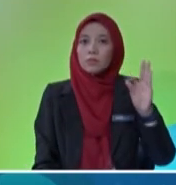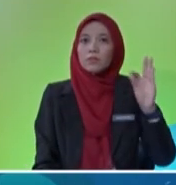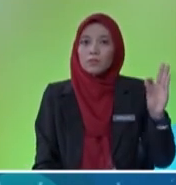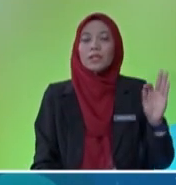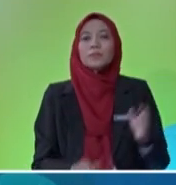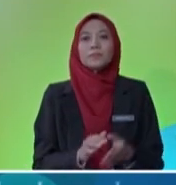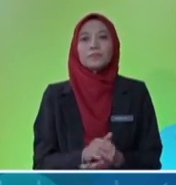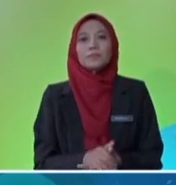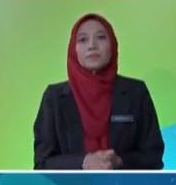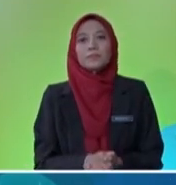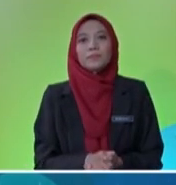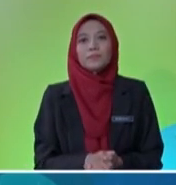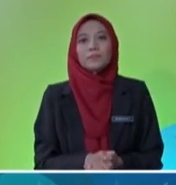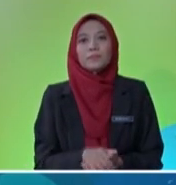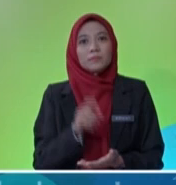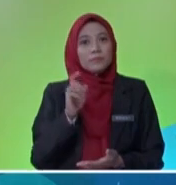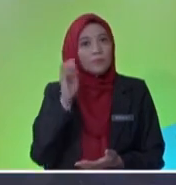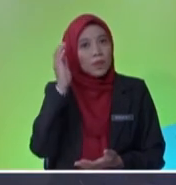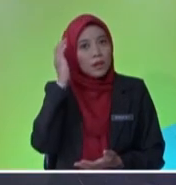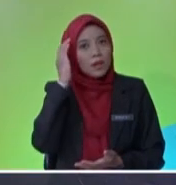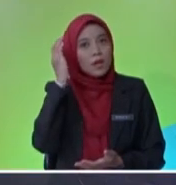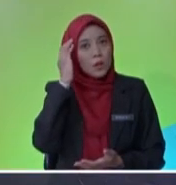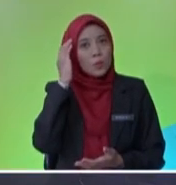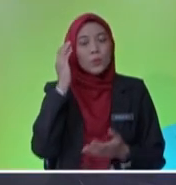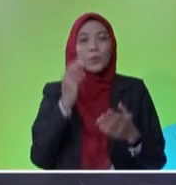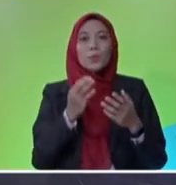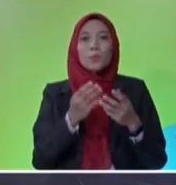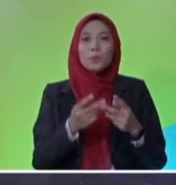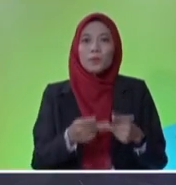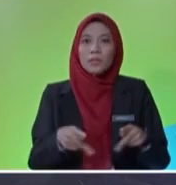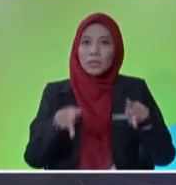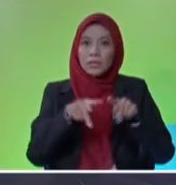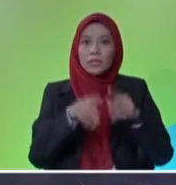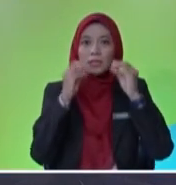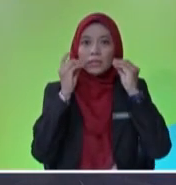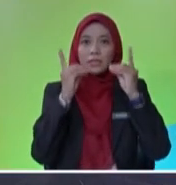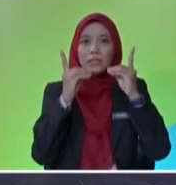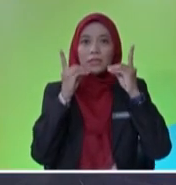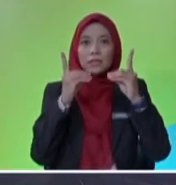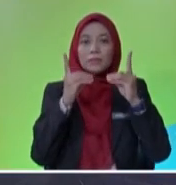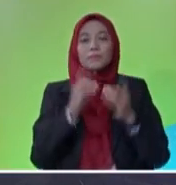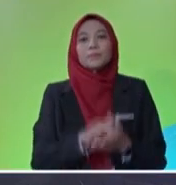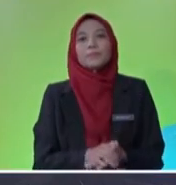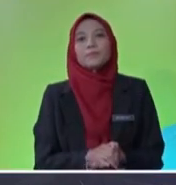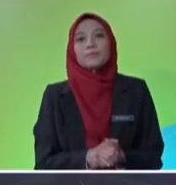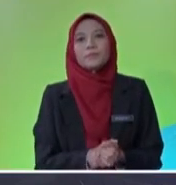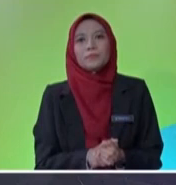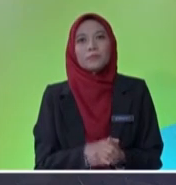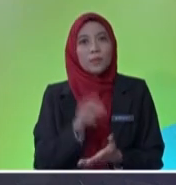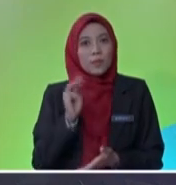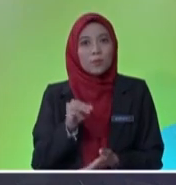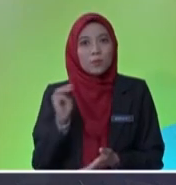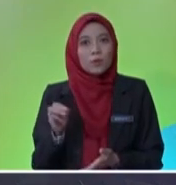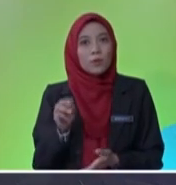Hah itu jengkelnya tahu kepentingannya perlu mendidik anggota kita Terangkan tadi murid-murid perlu